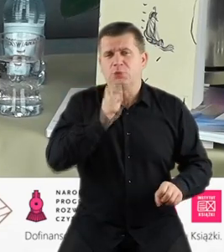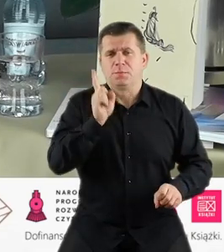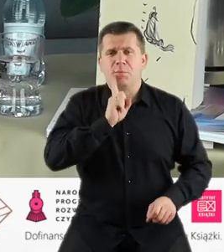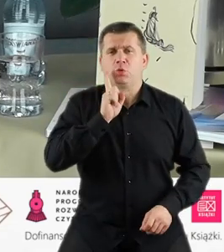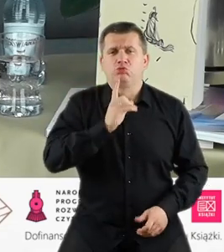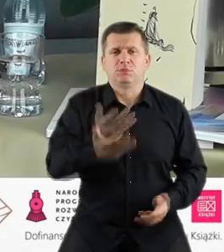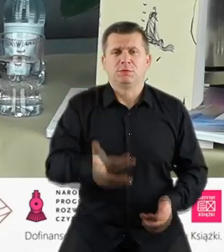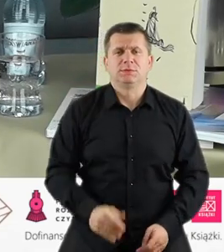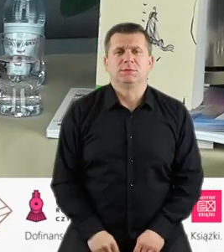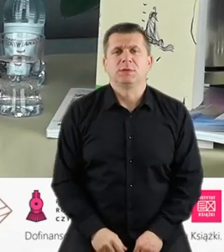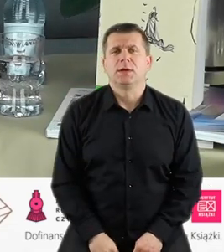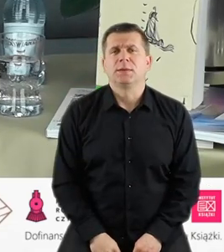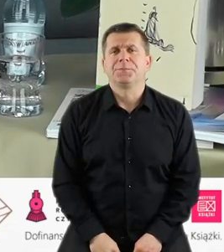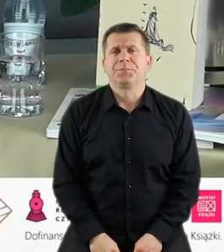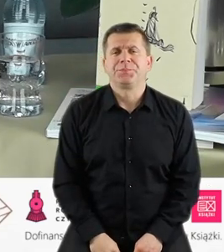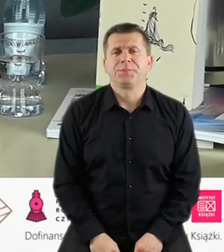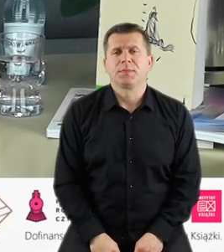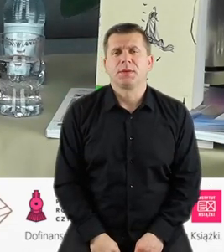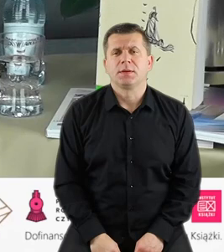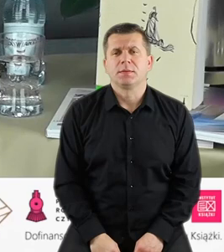mężczyzna.